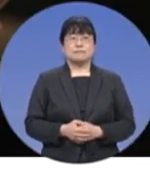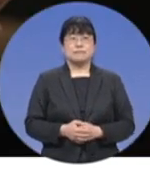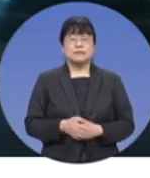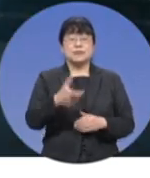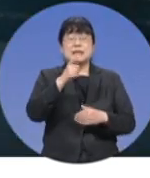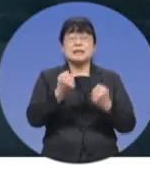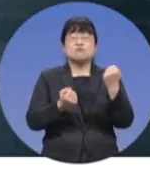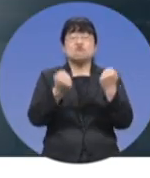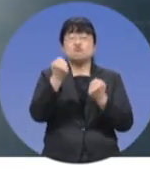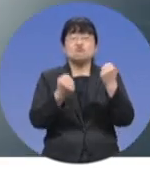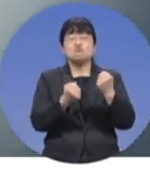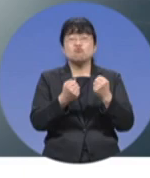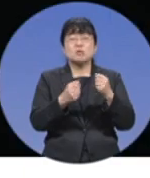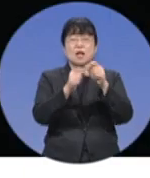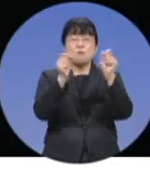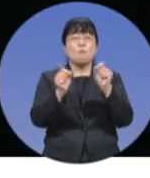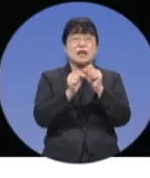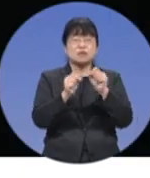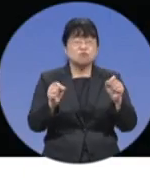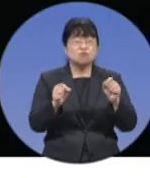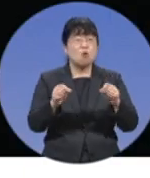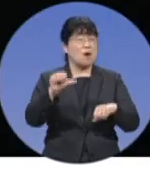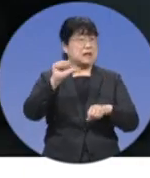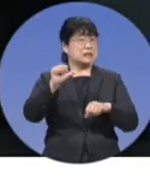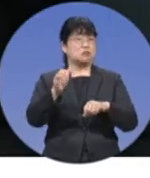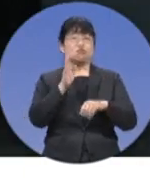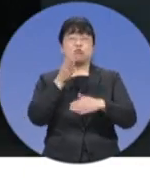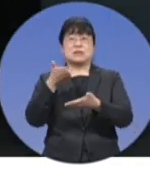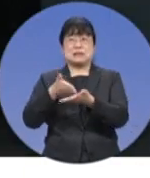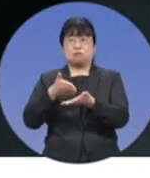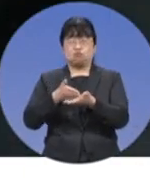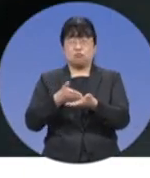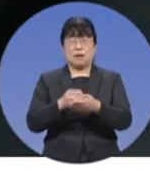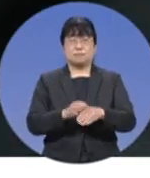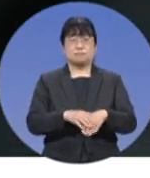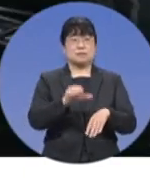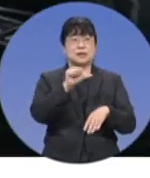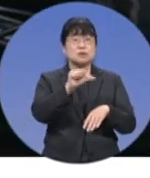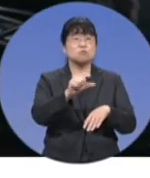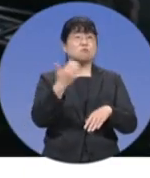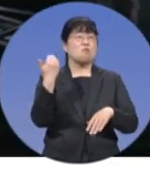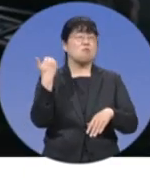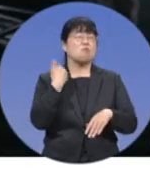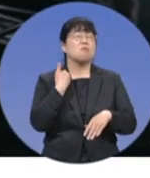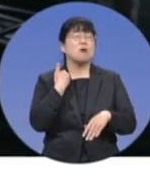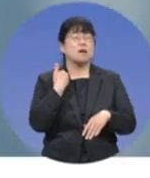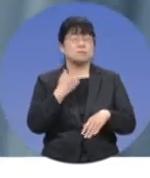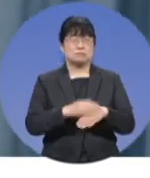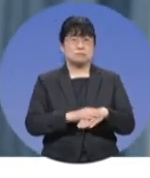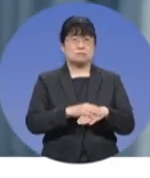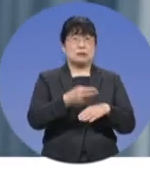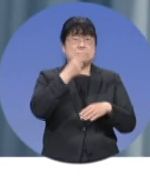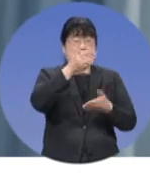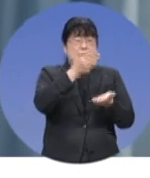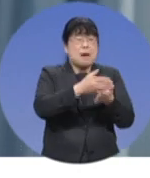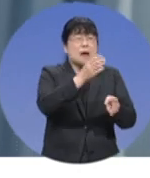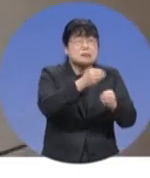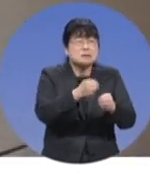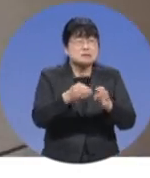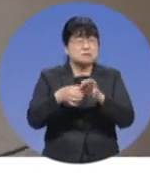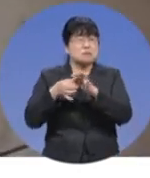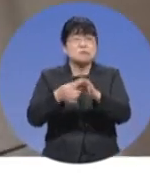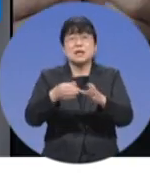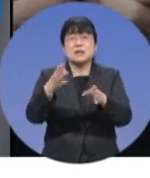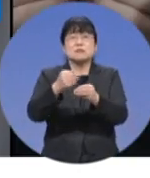飲酒運転の末路、5つの実話、5つの後悔。 いつお酒やめるの？いつまで続ける